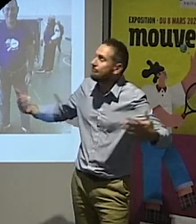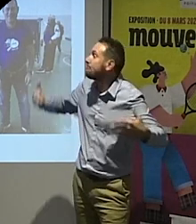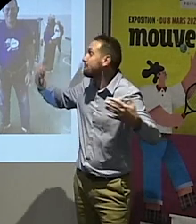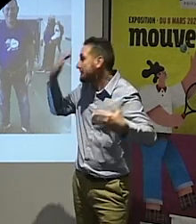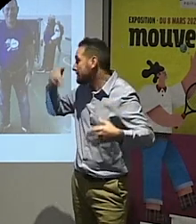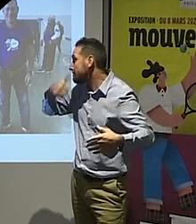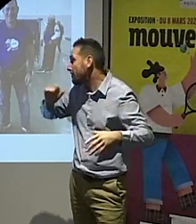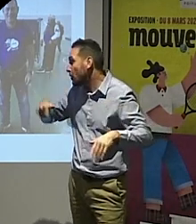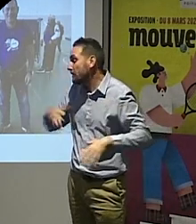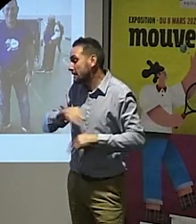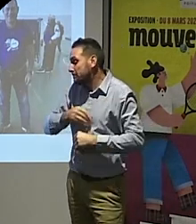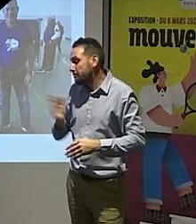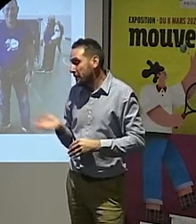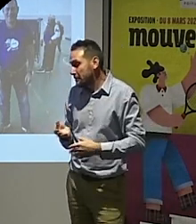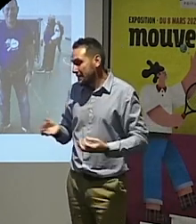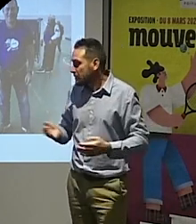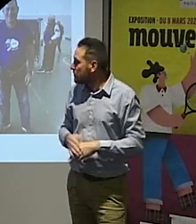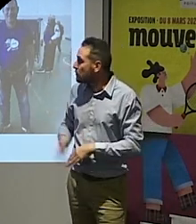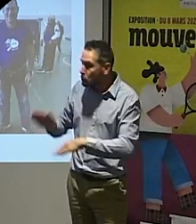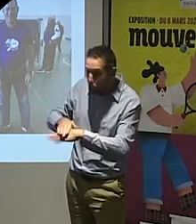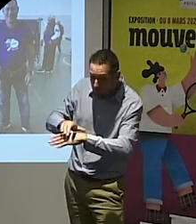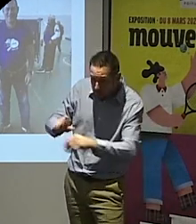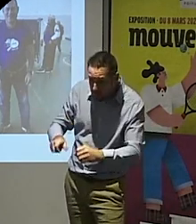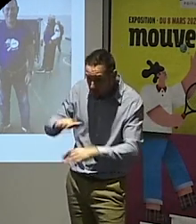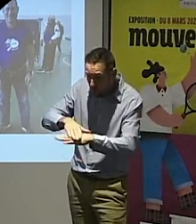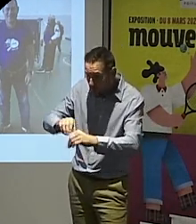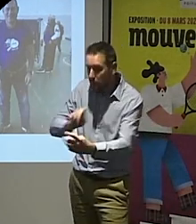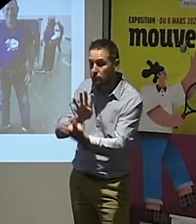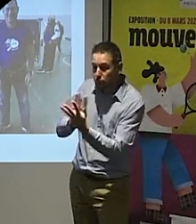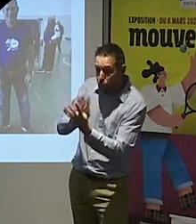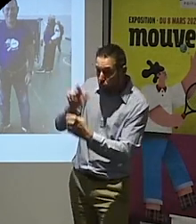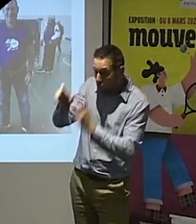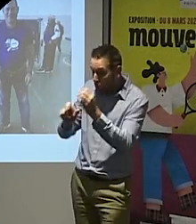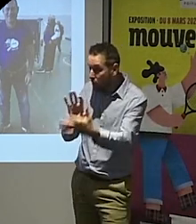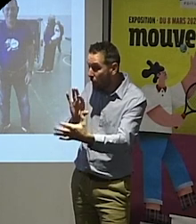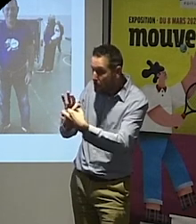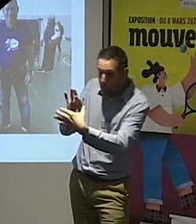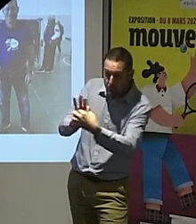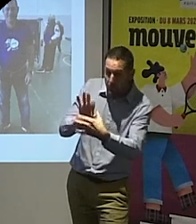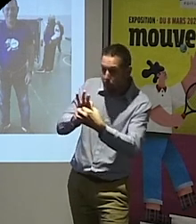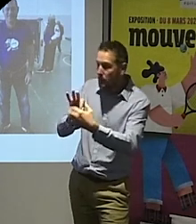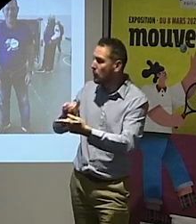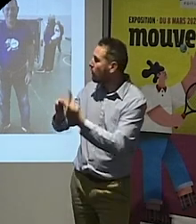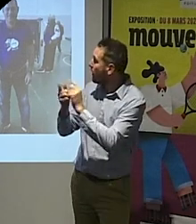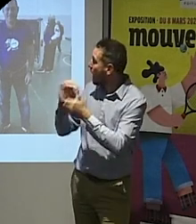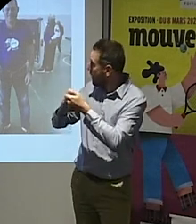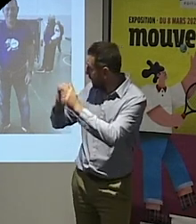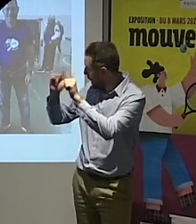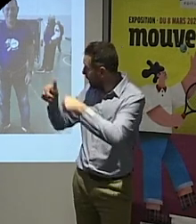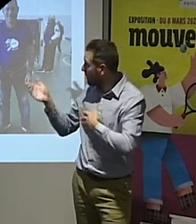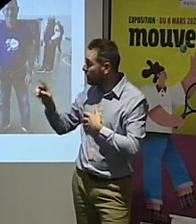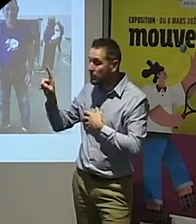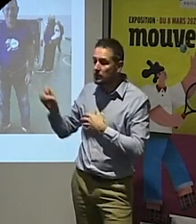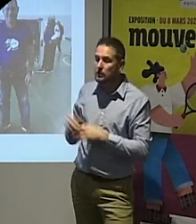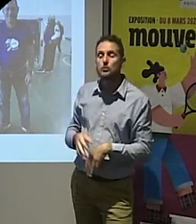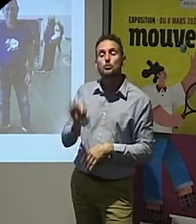Ok. Tu as fait des connaissances avec le ping-pong? Ouais, j'ai fait des connaissances. Ouais. Ouais, j'ai fait des